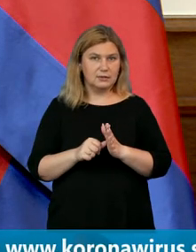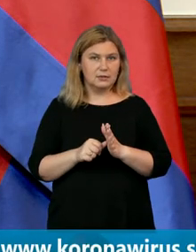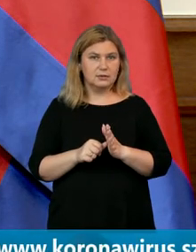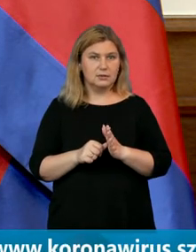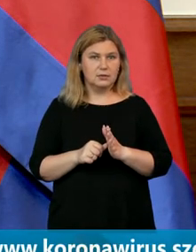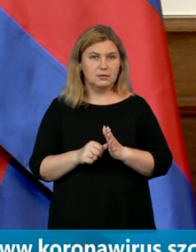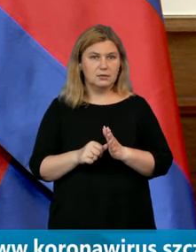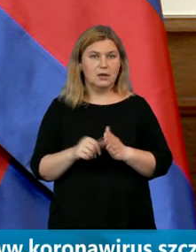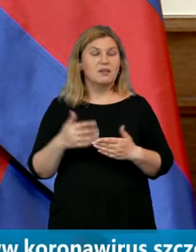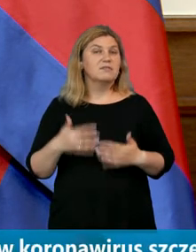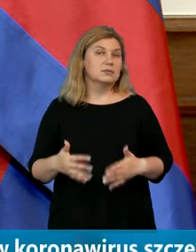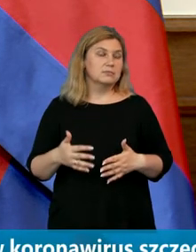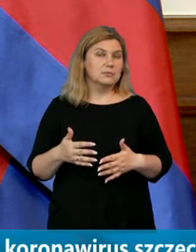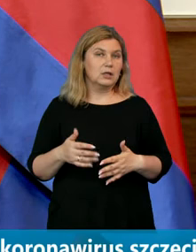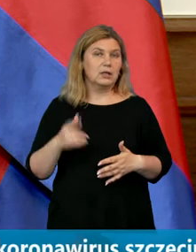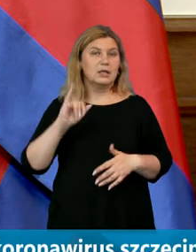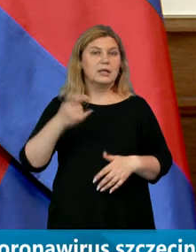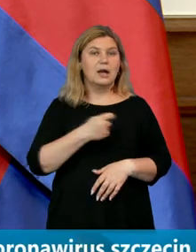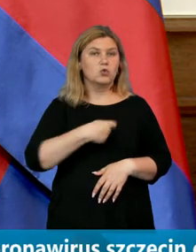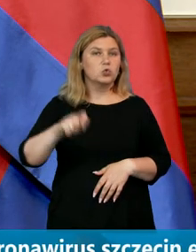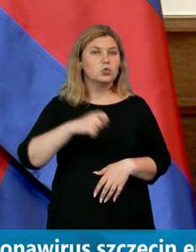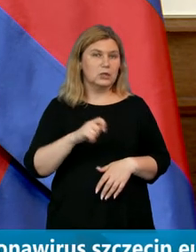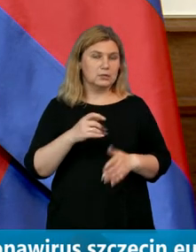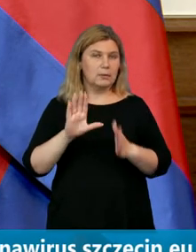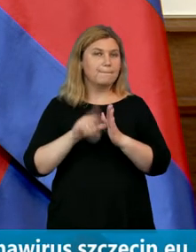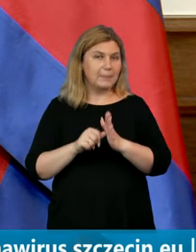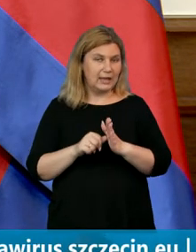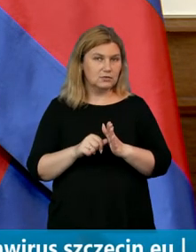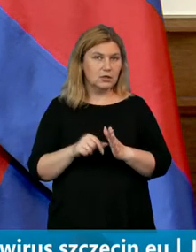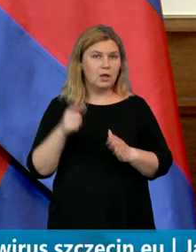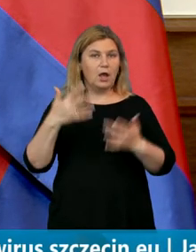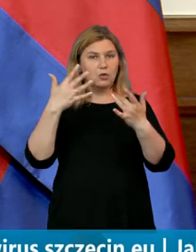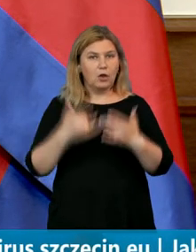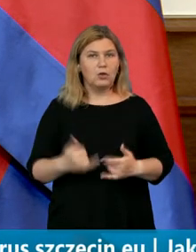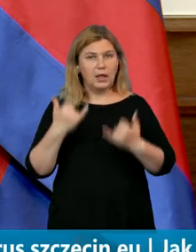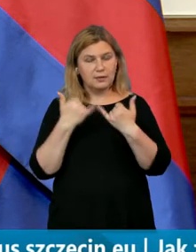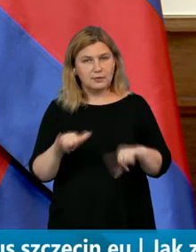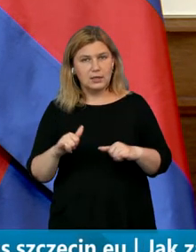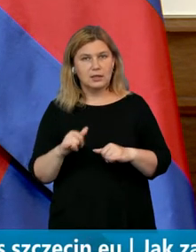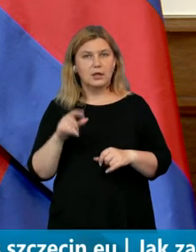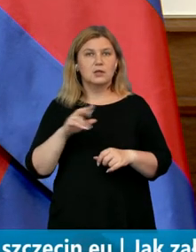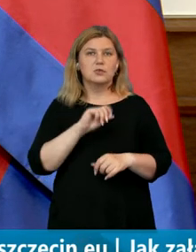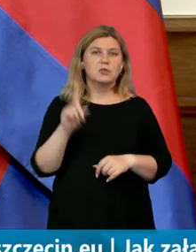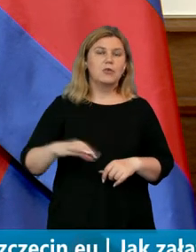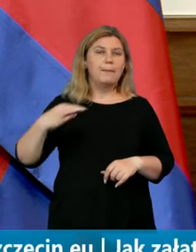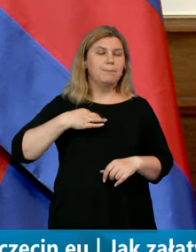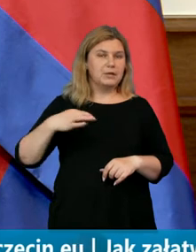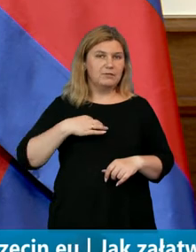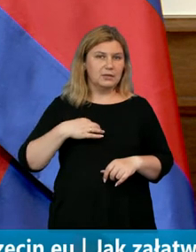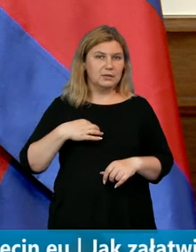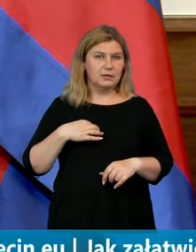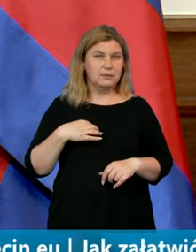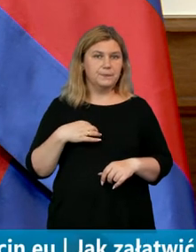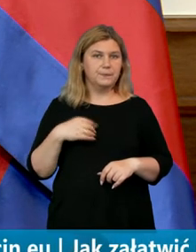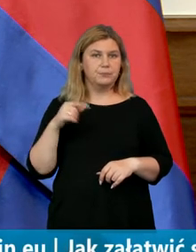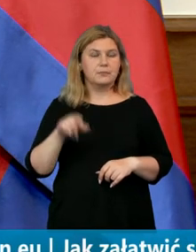więc jako turniej miejski no te rozliczenia są troszeczkę inne niż w typowo komercyjnych przedsięwzięciach. No to jest